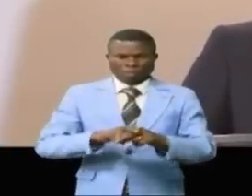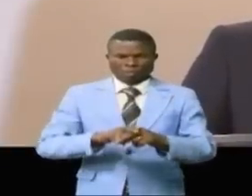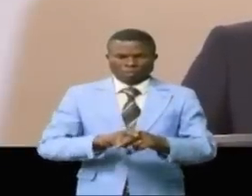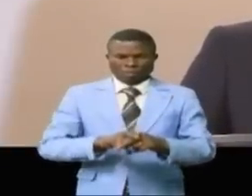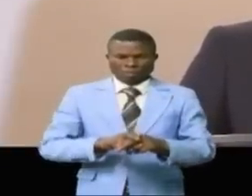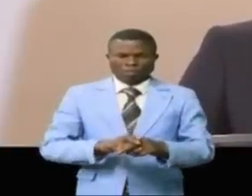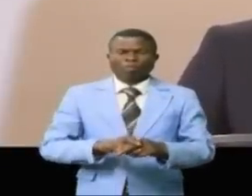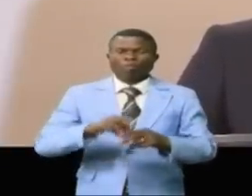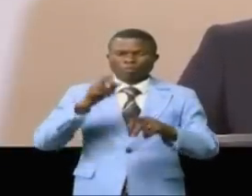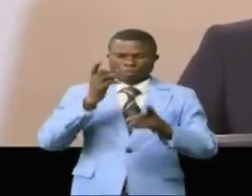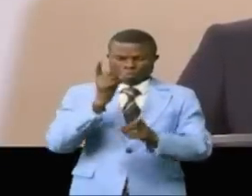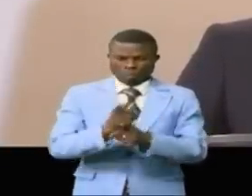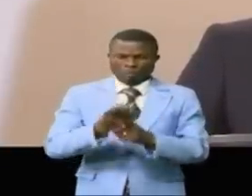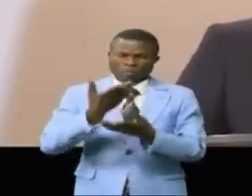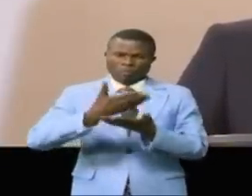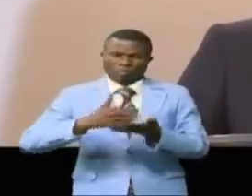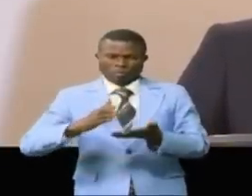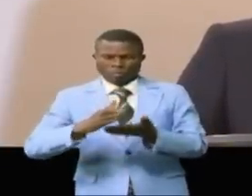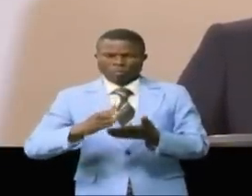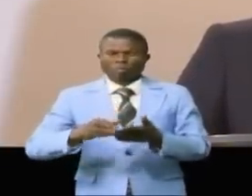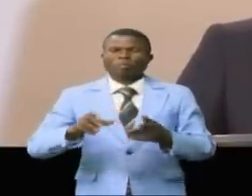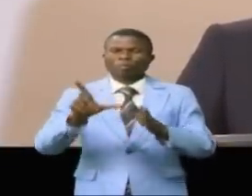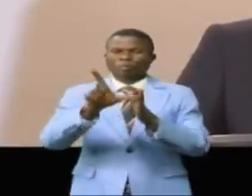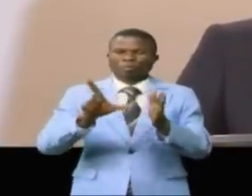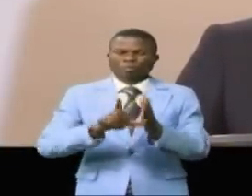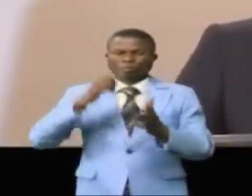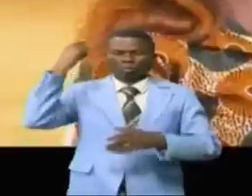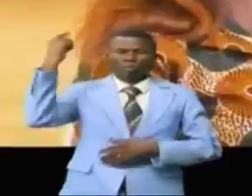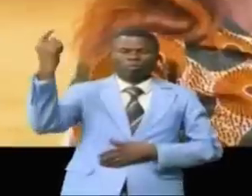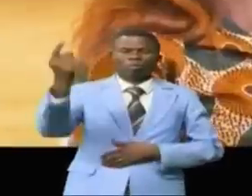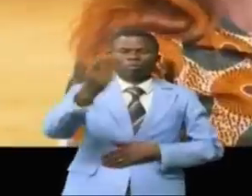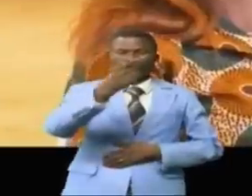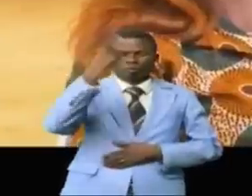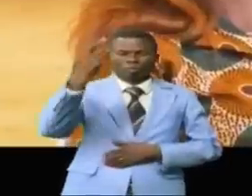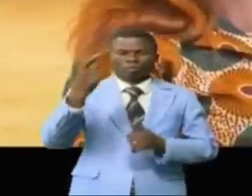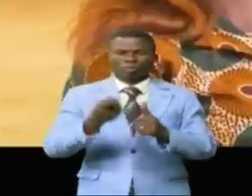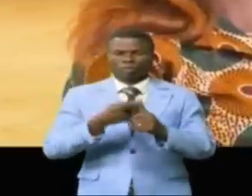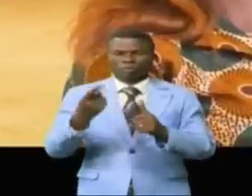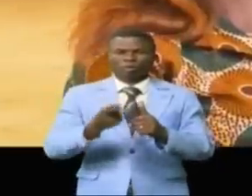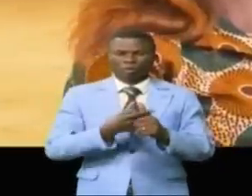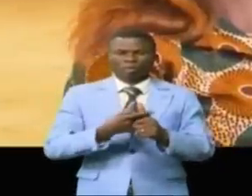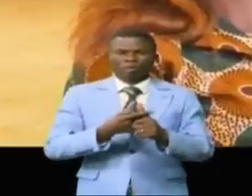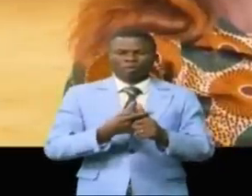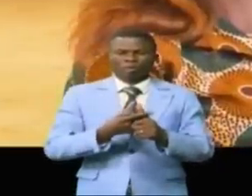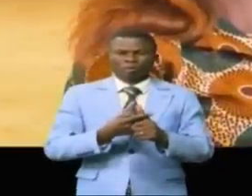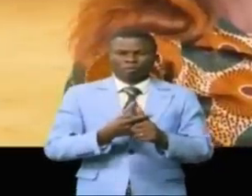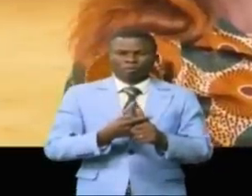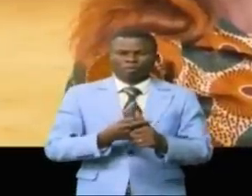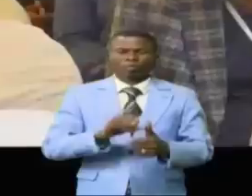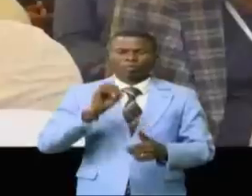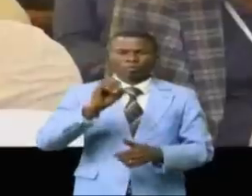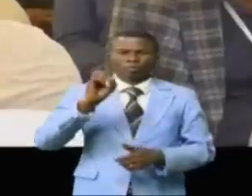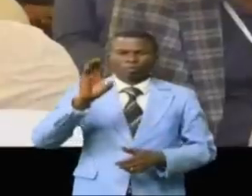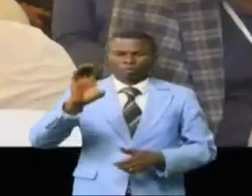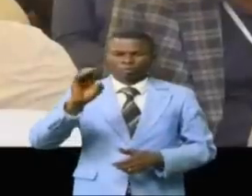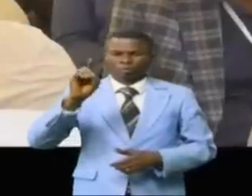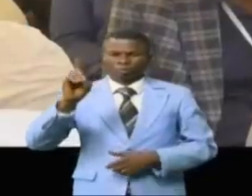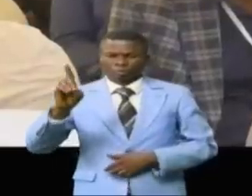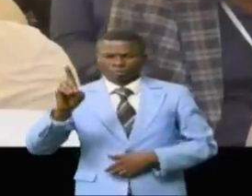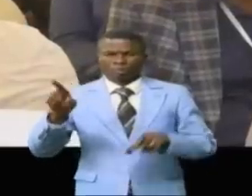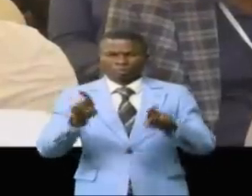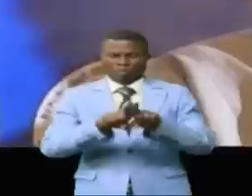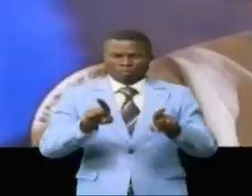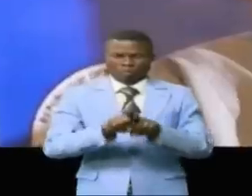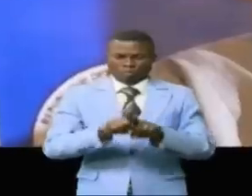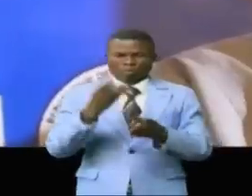en phase avec les normes internationales, notamment celles de l'OCDE, tel qu'il nous a